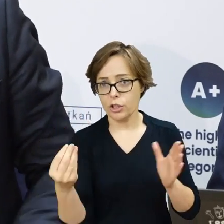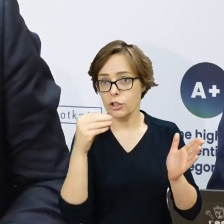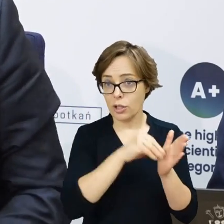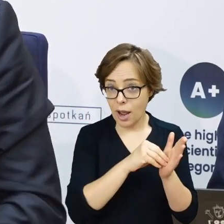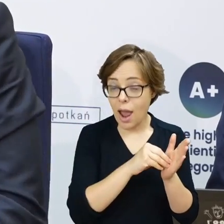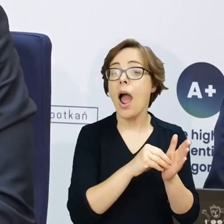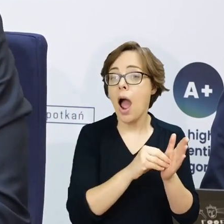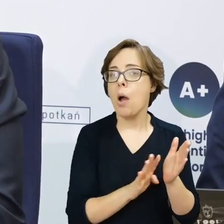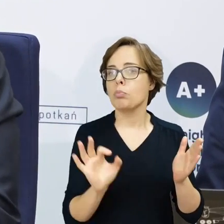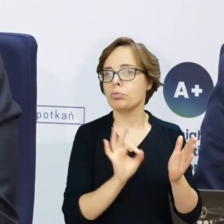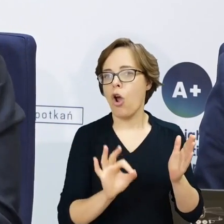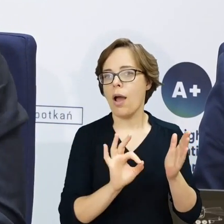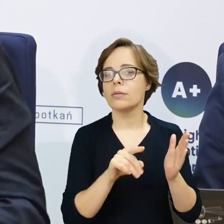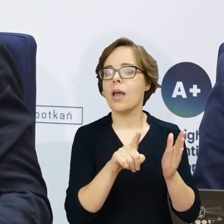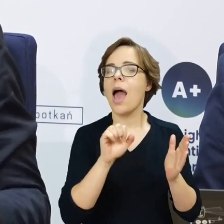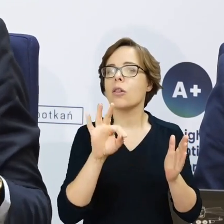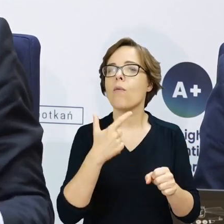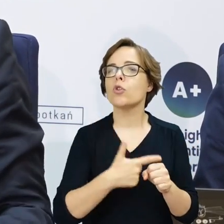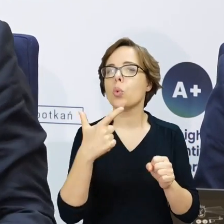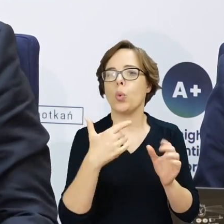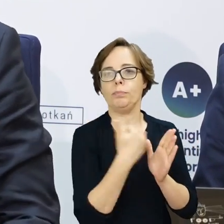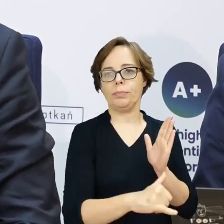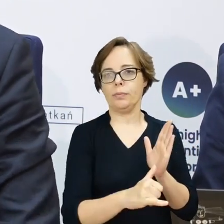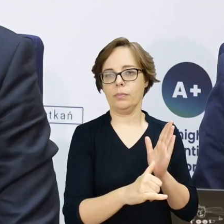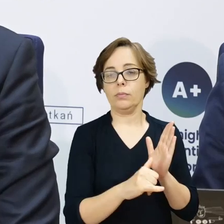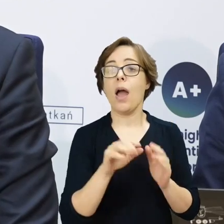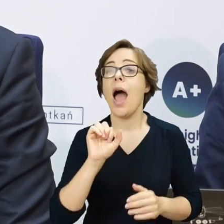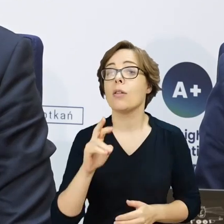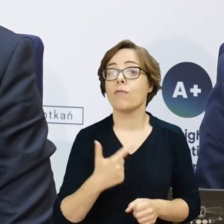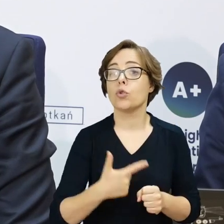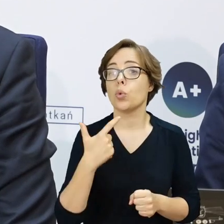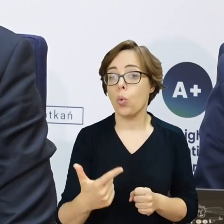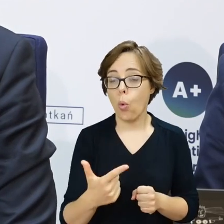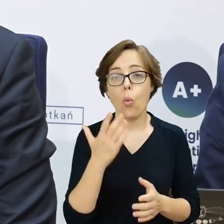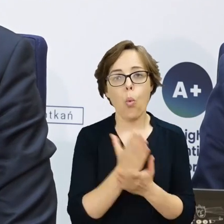zlikwidowała, wygasiła artykuł 22, który defaultowo ustawiał tą ustawę